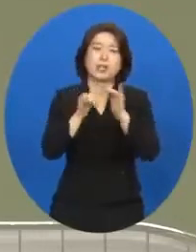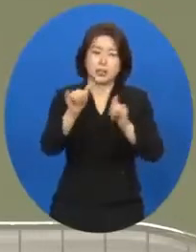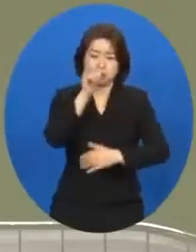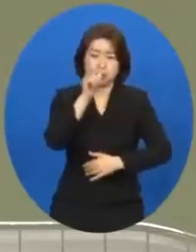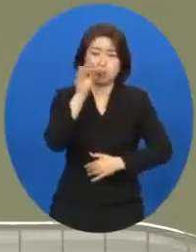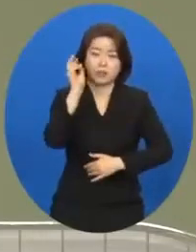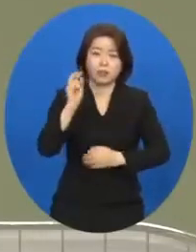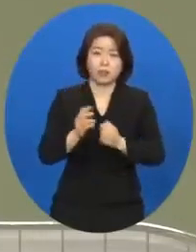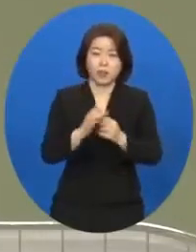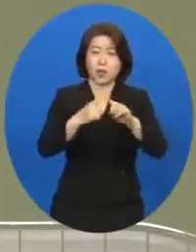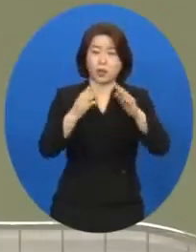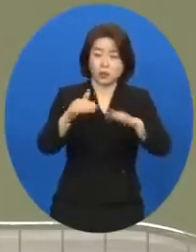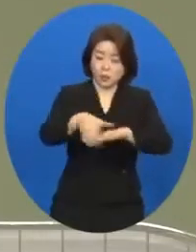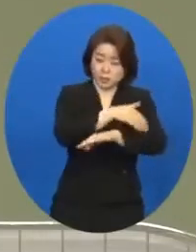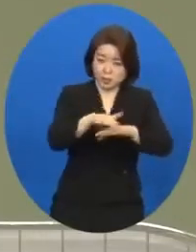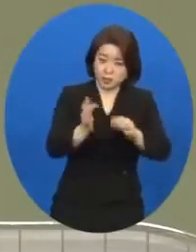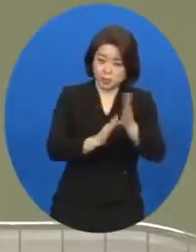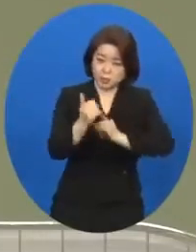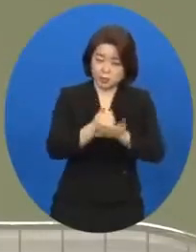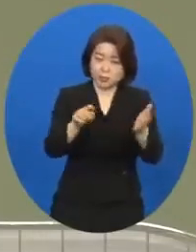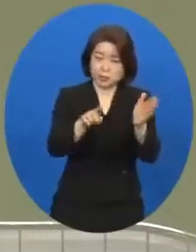다니고 예수를 믿는다고 하지만